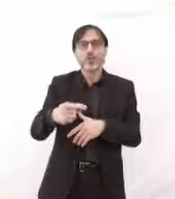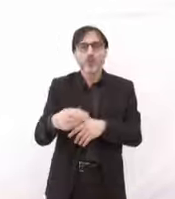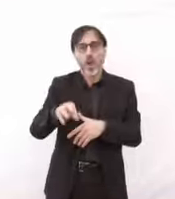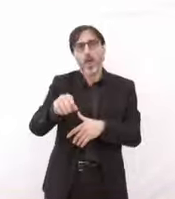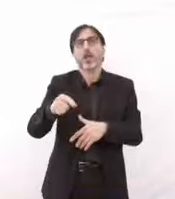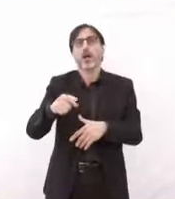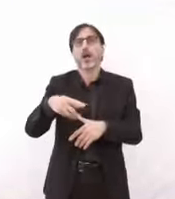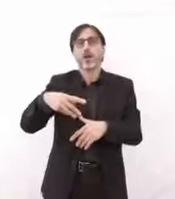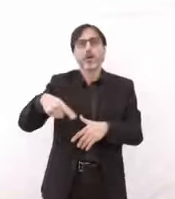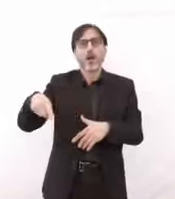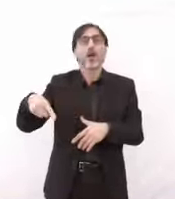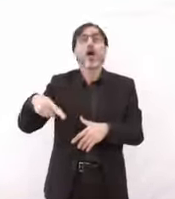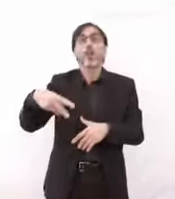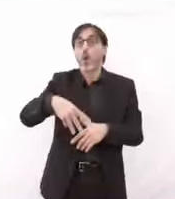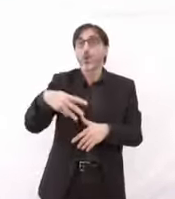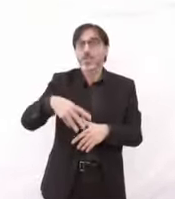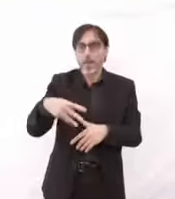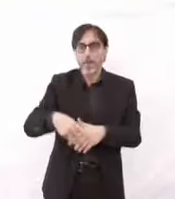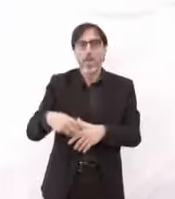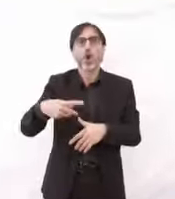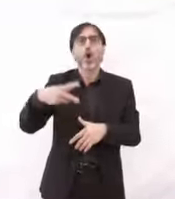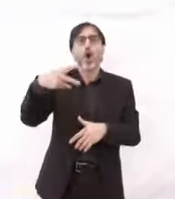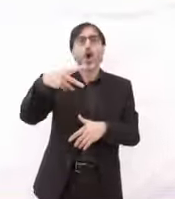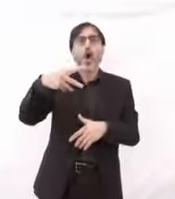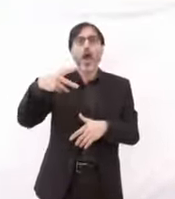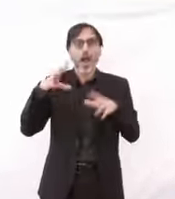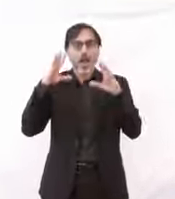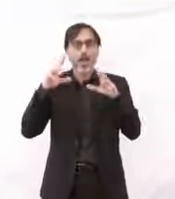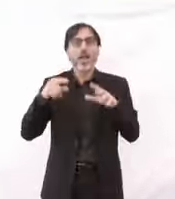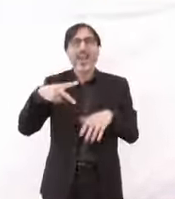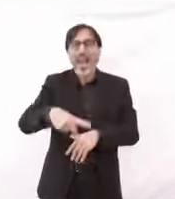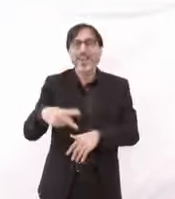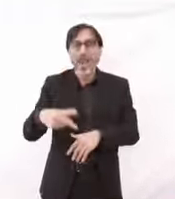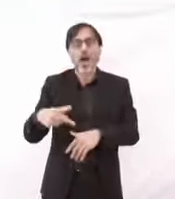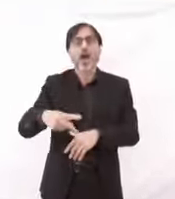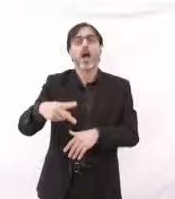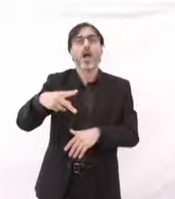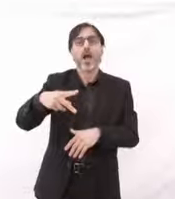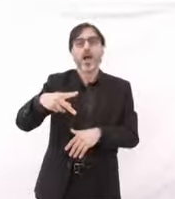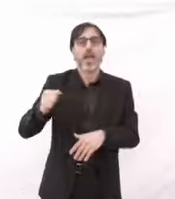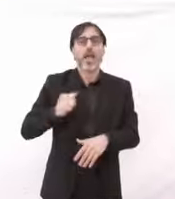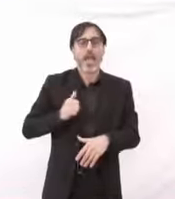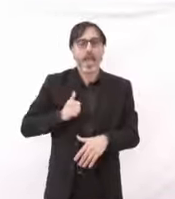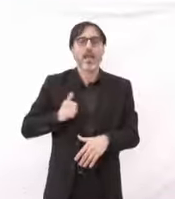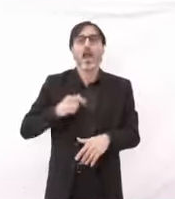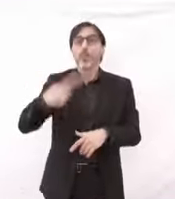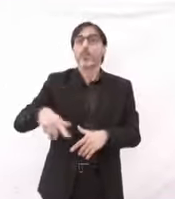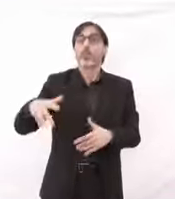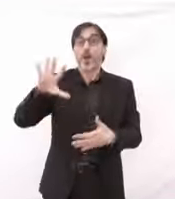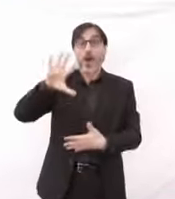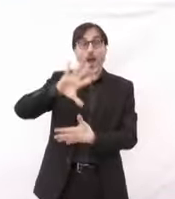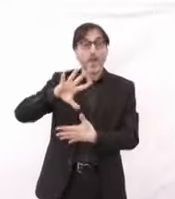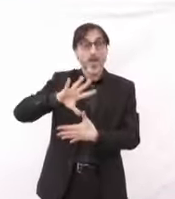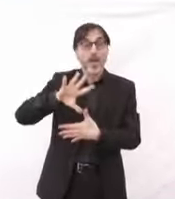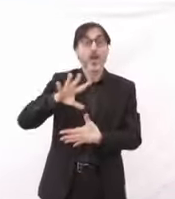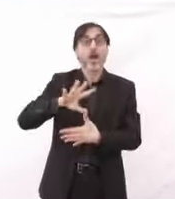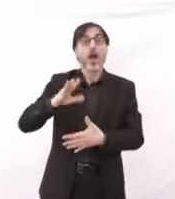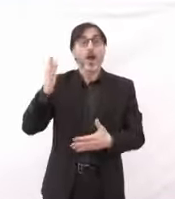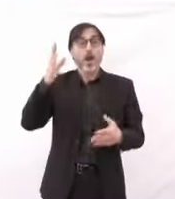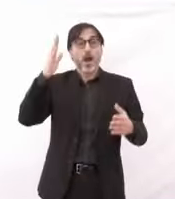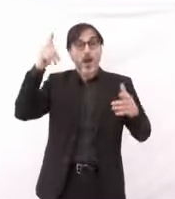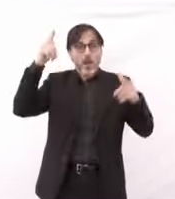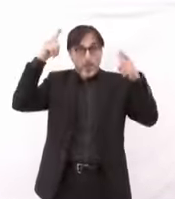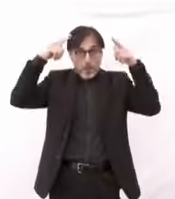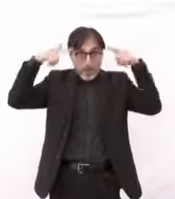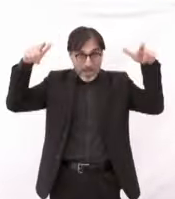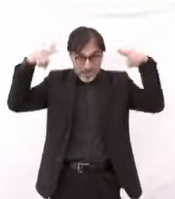Mozambico e Kenya si stia celebrando il 21 marzo, così come anche in America Latina, in Messico e Colombia